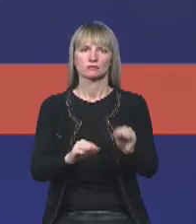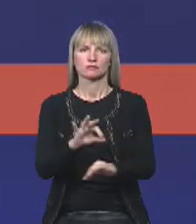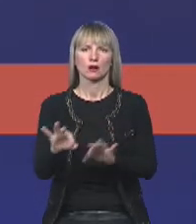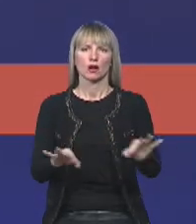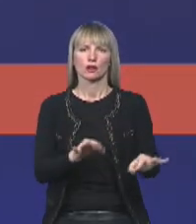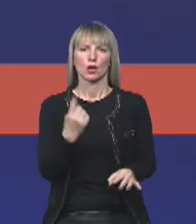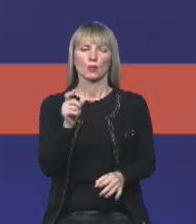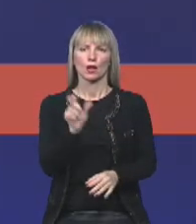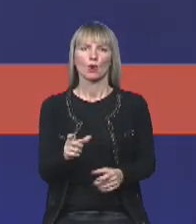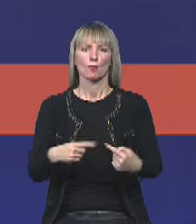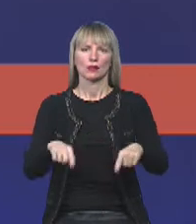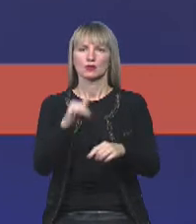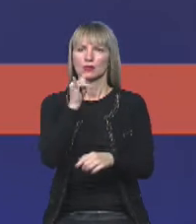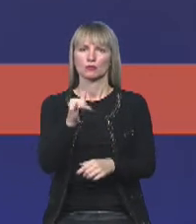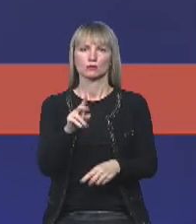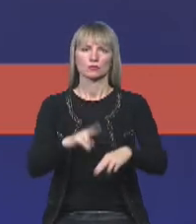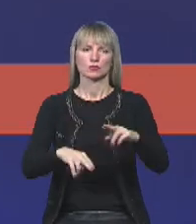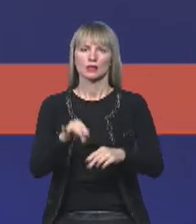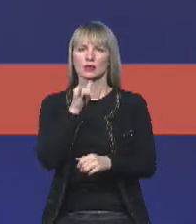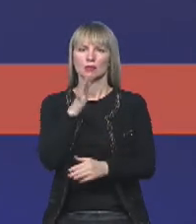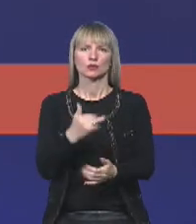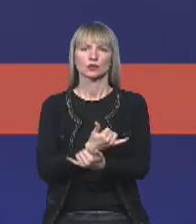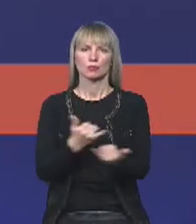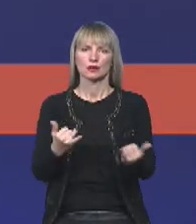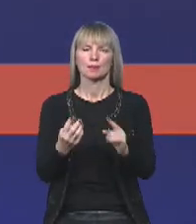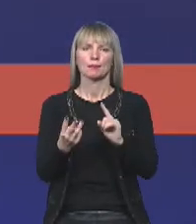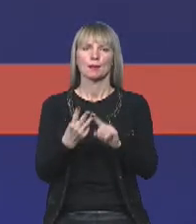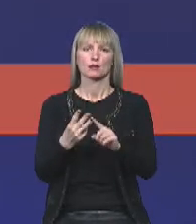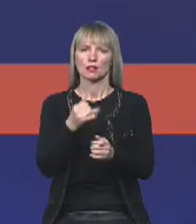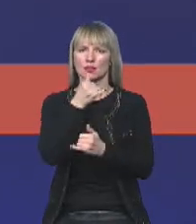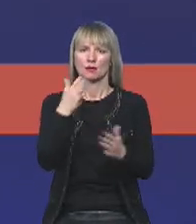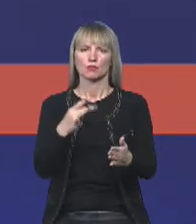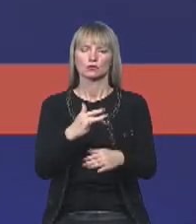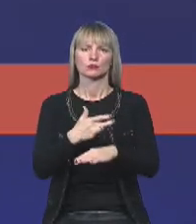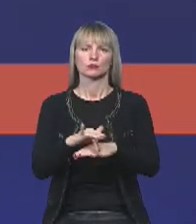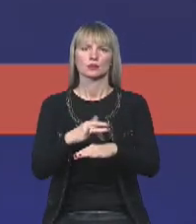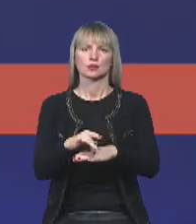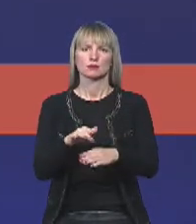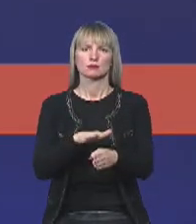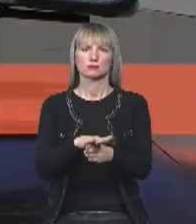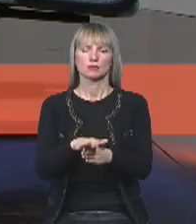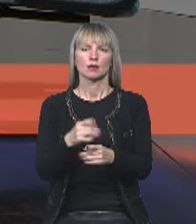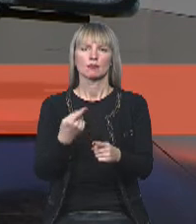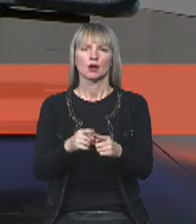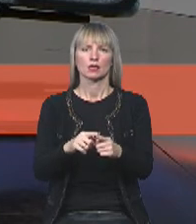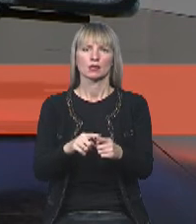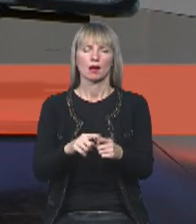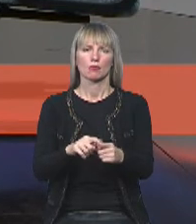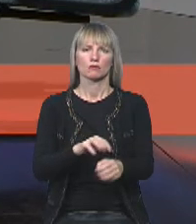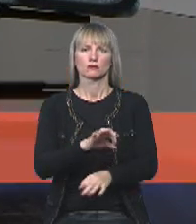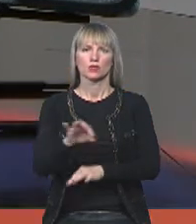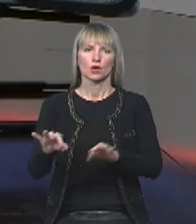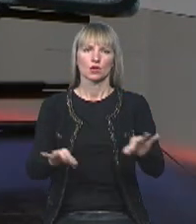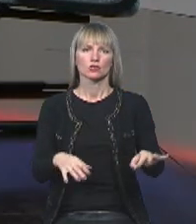одна громада, по-перше, не може його побудувати, по-друге, не може забезпечити, по-третє, вона не може забезпечити сміттям його. Uh-huh. Тому логістикою всю цю систему